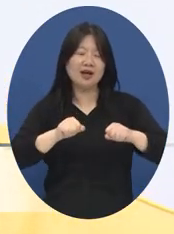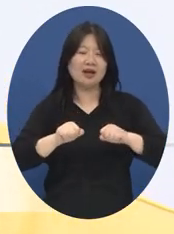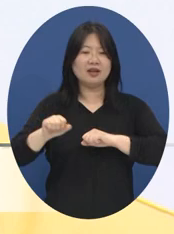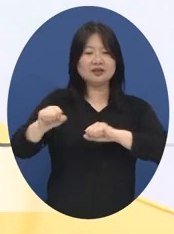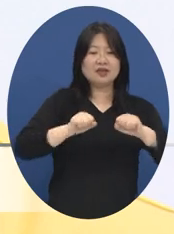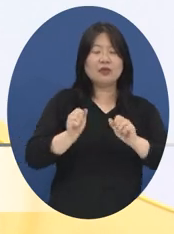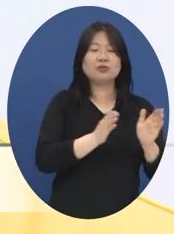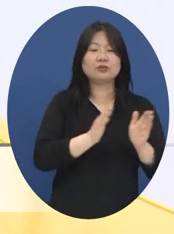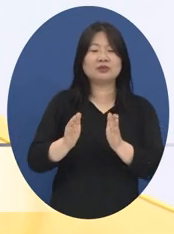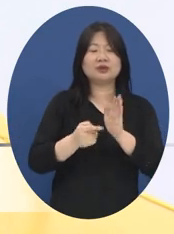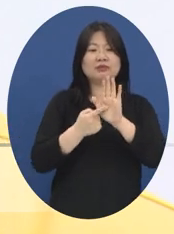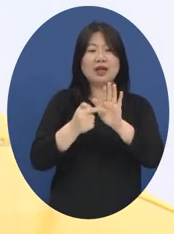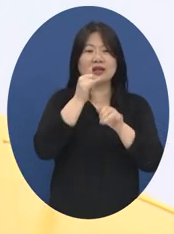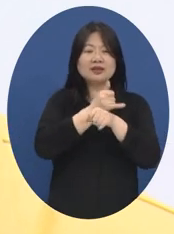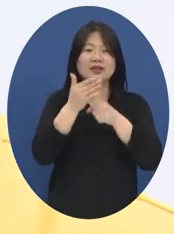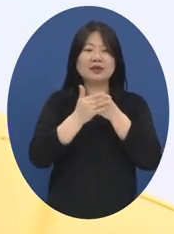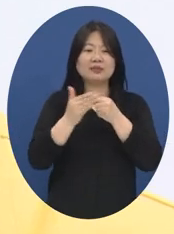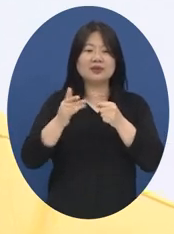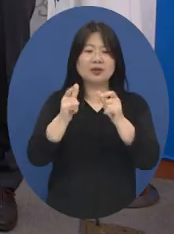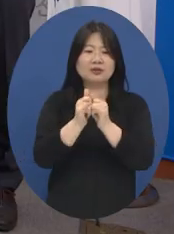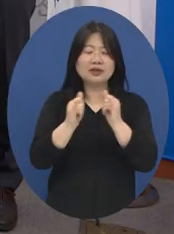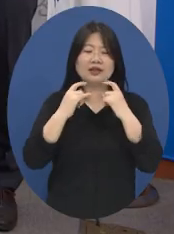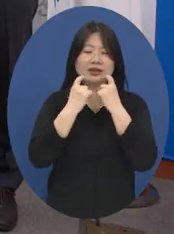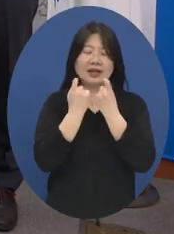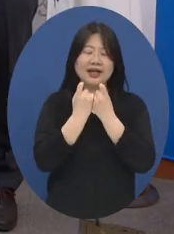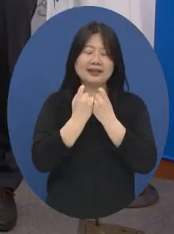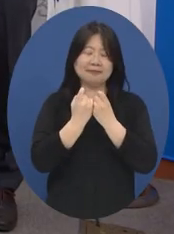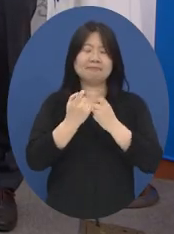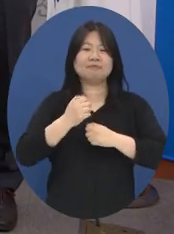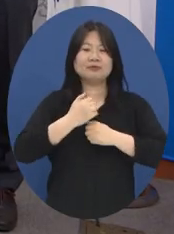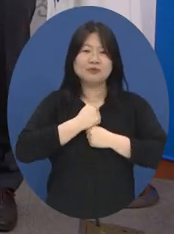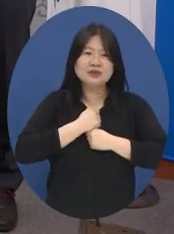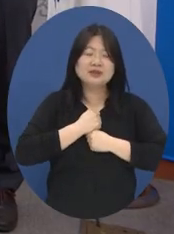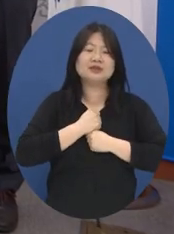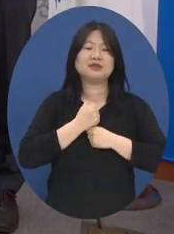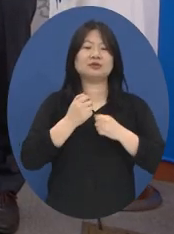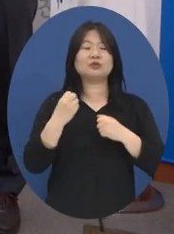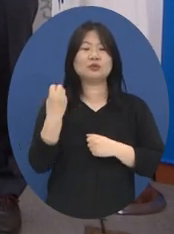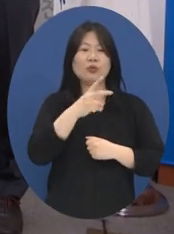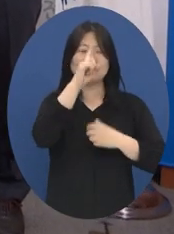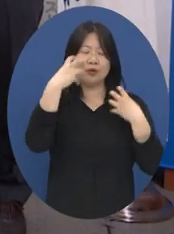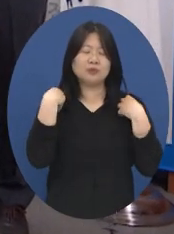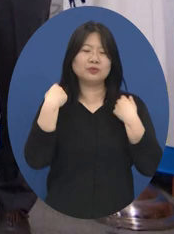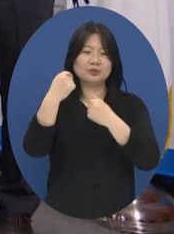하고 있다며 도민들도 개인 방역수칙을 비롯한 방역당국의 방침에